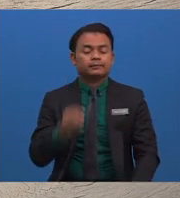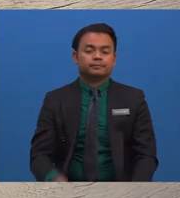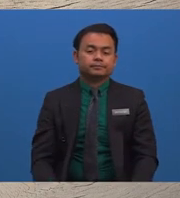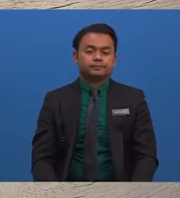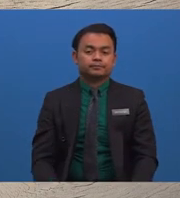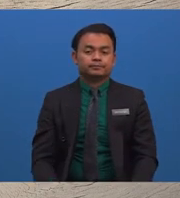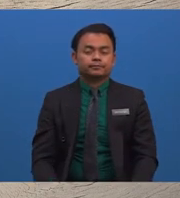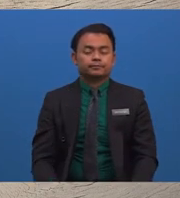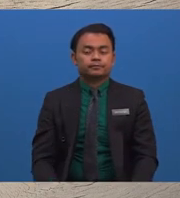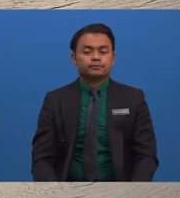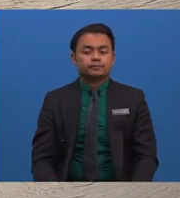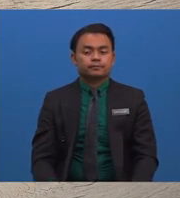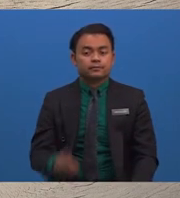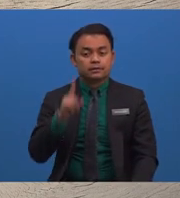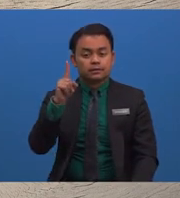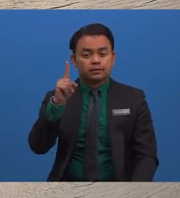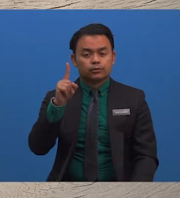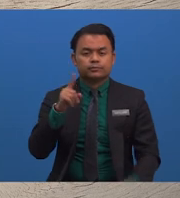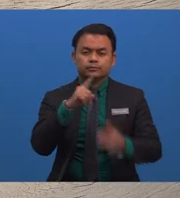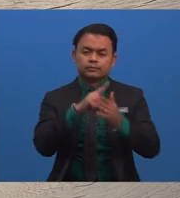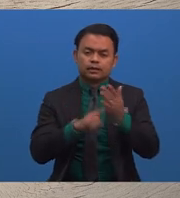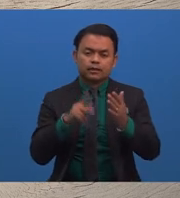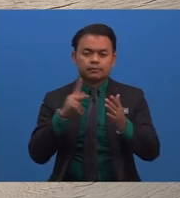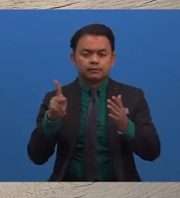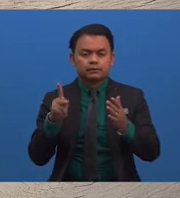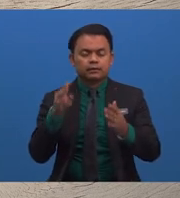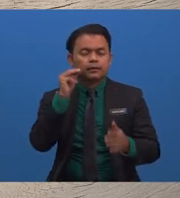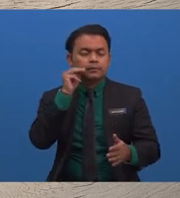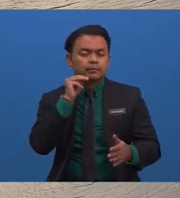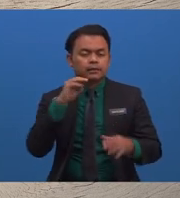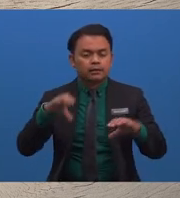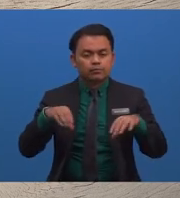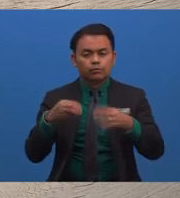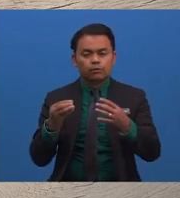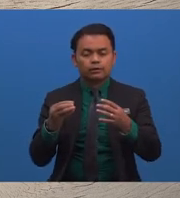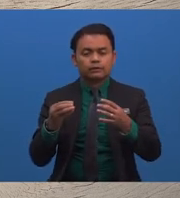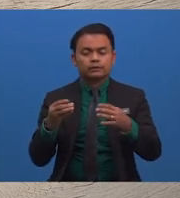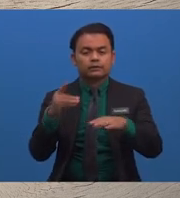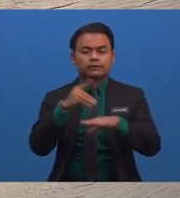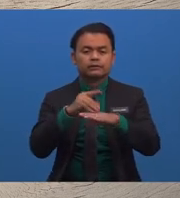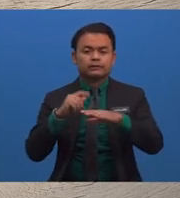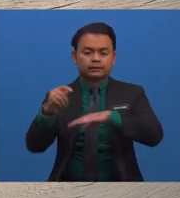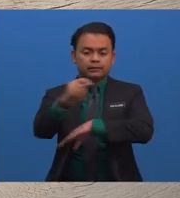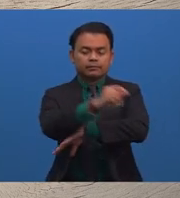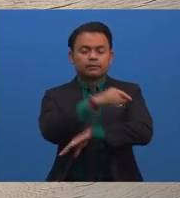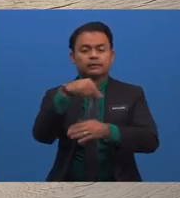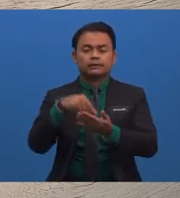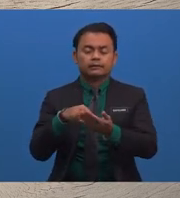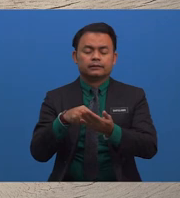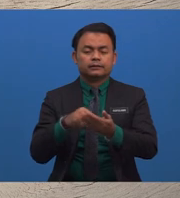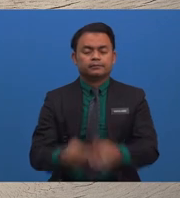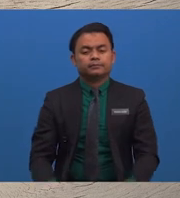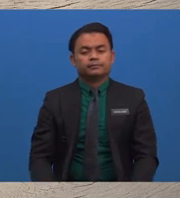satu. Apakah Mira buat di taman ini? Dialog dua. Mira perlu